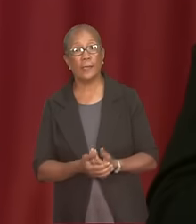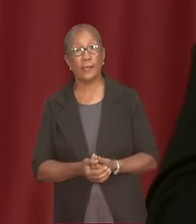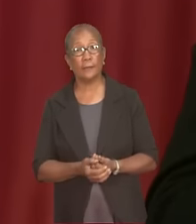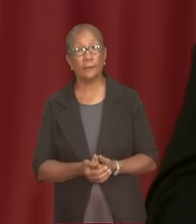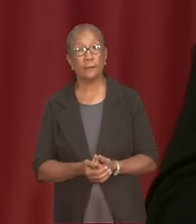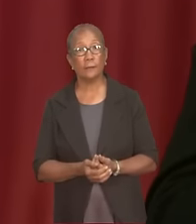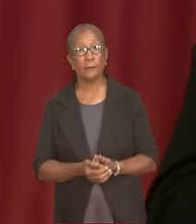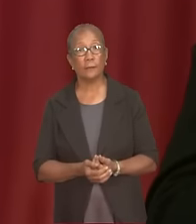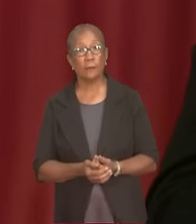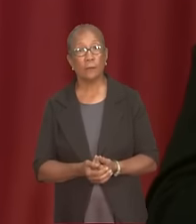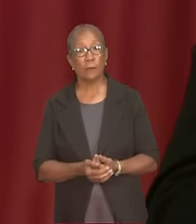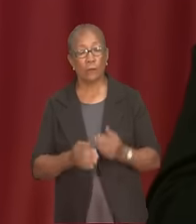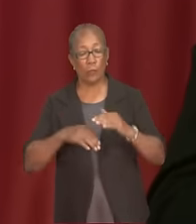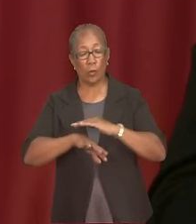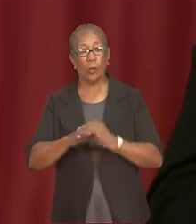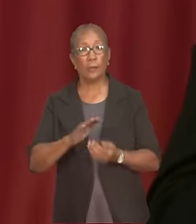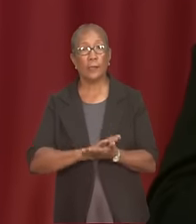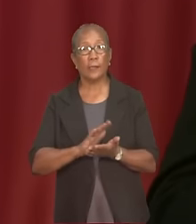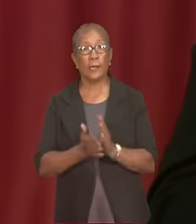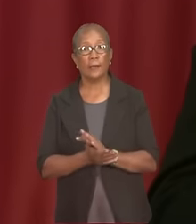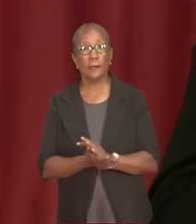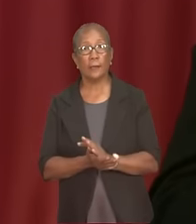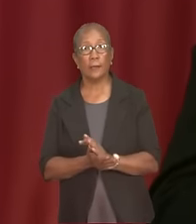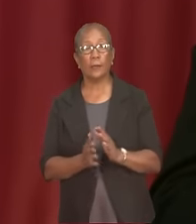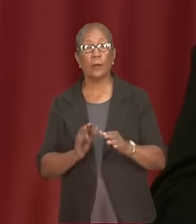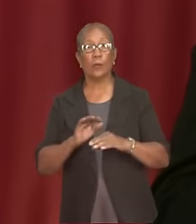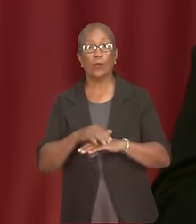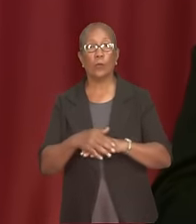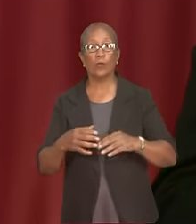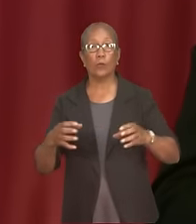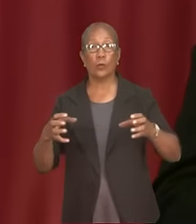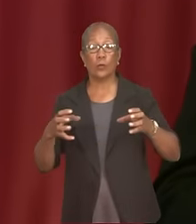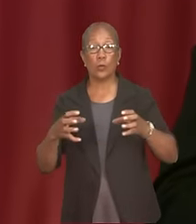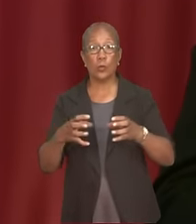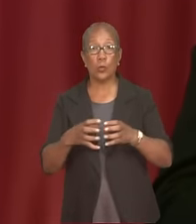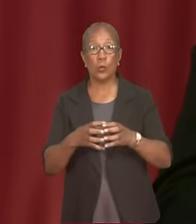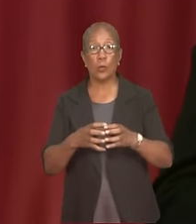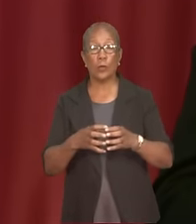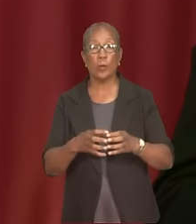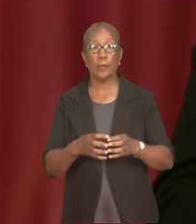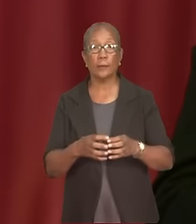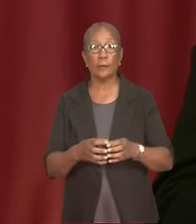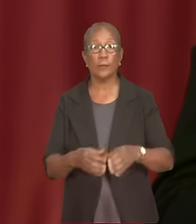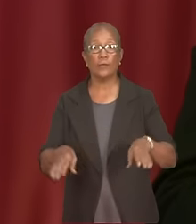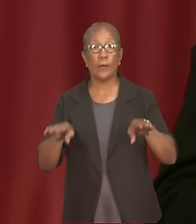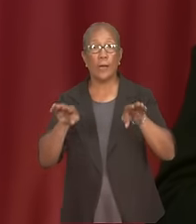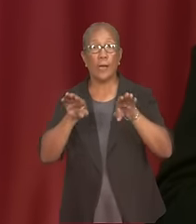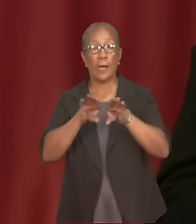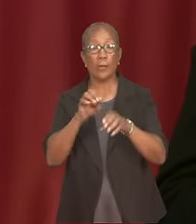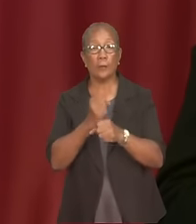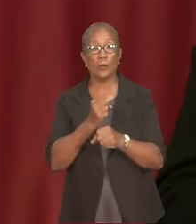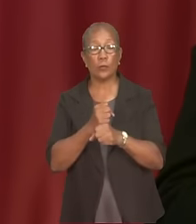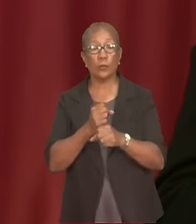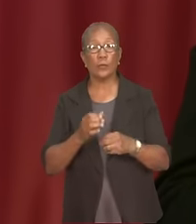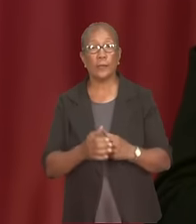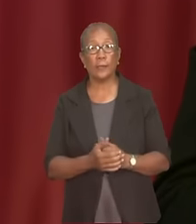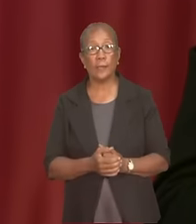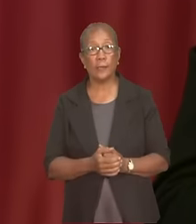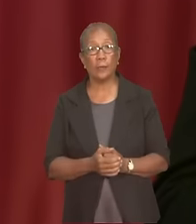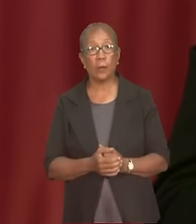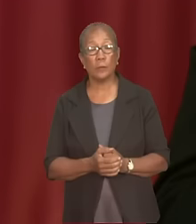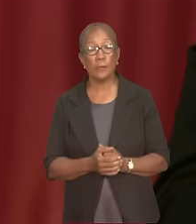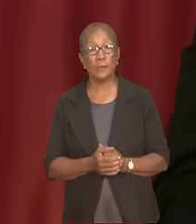voor onderhandelingen met betrekking tot een nieuwe collectieve arbeidsovereenkomst. Dat is iets wat